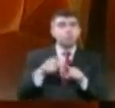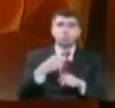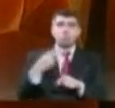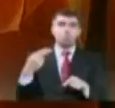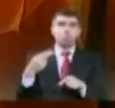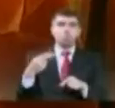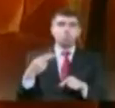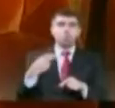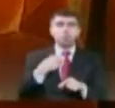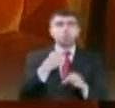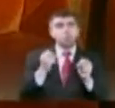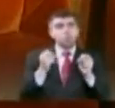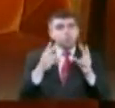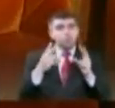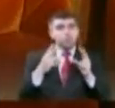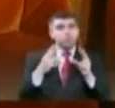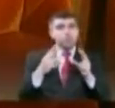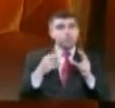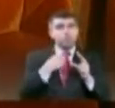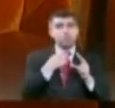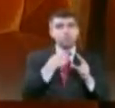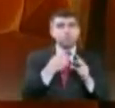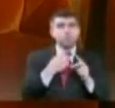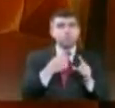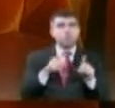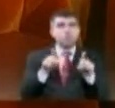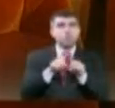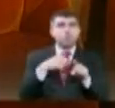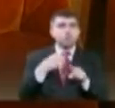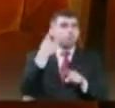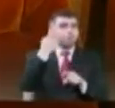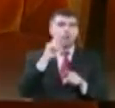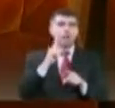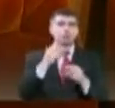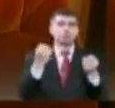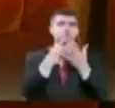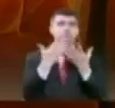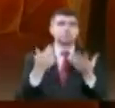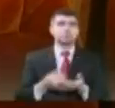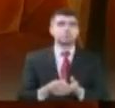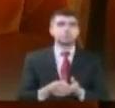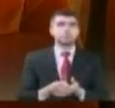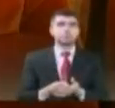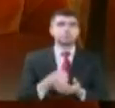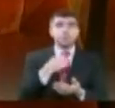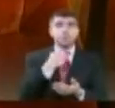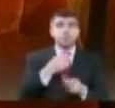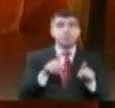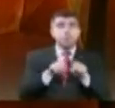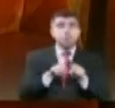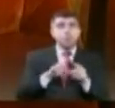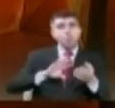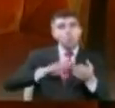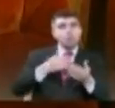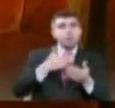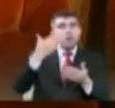ومن حقكم أنكم تفضوها، ولكن راه مش ما راه شي خطأ وقع في هذه المسألة. فيما يتعلق بالآلام الذي نشعر به من هذه